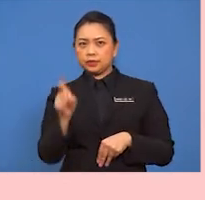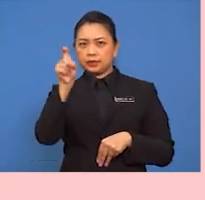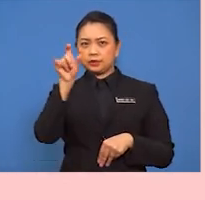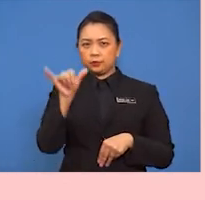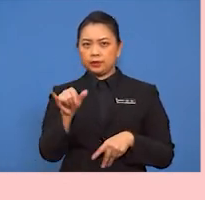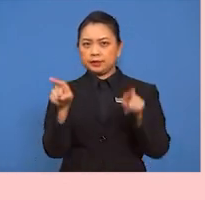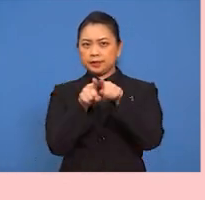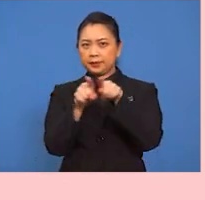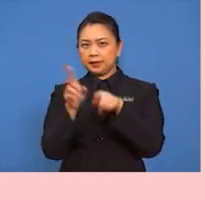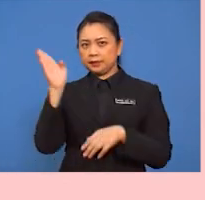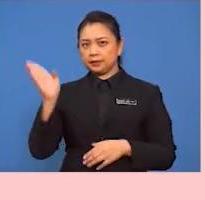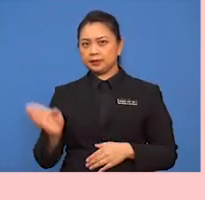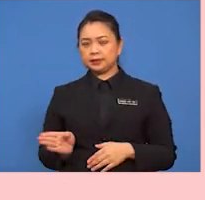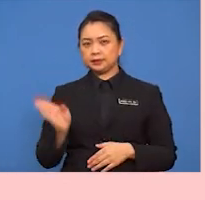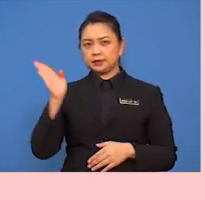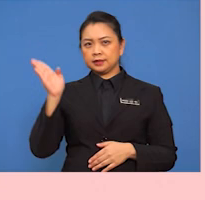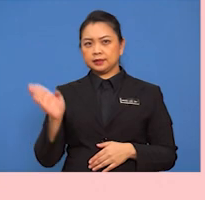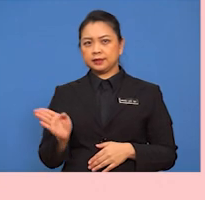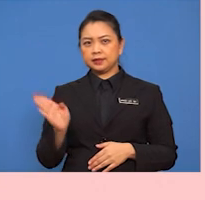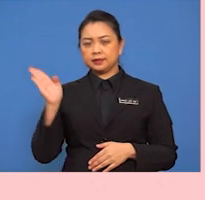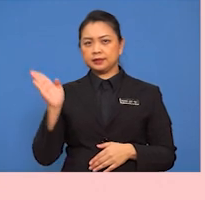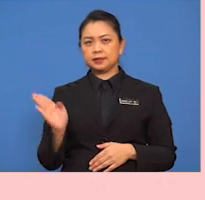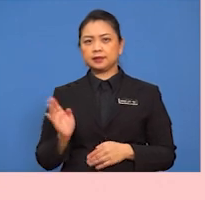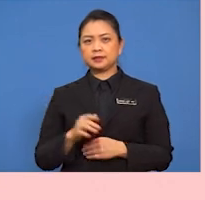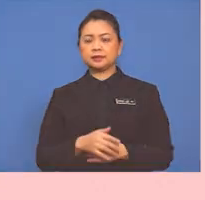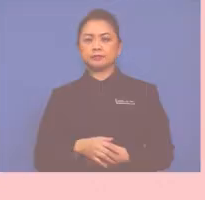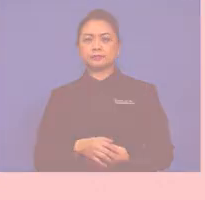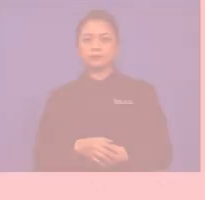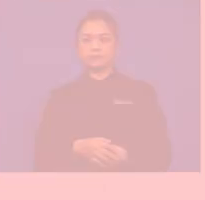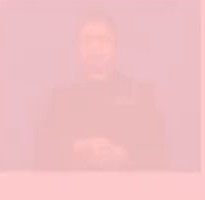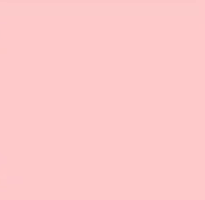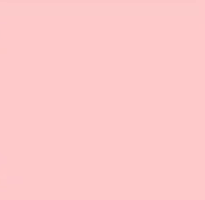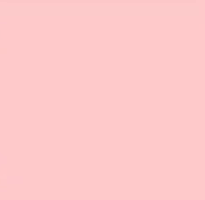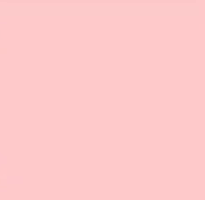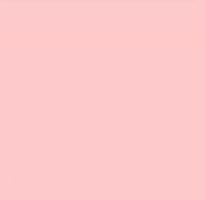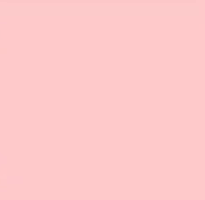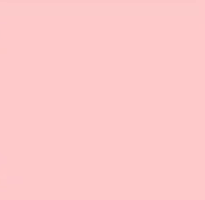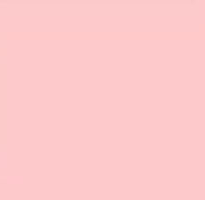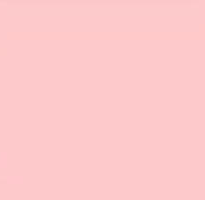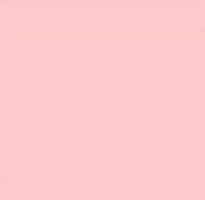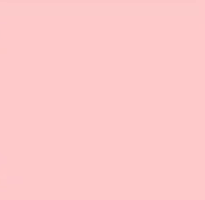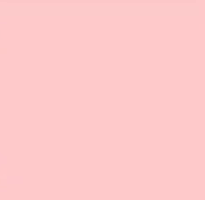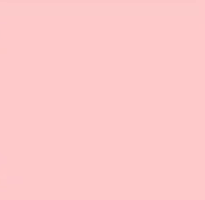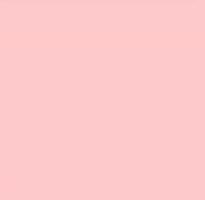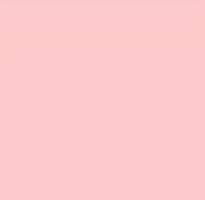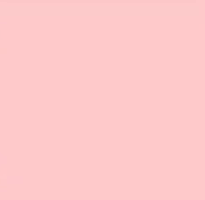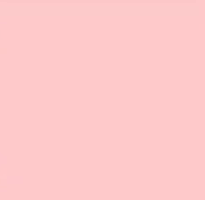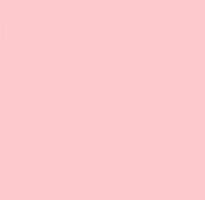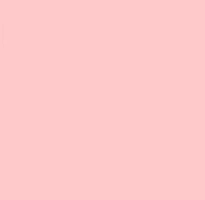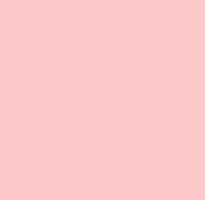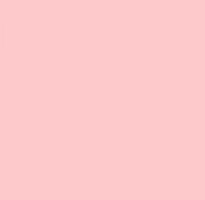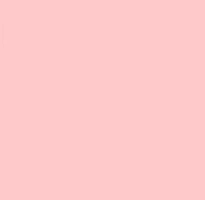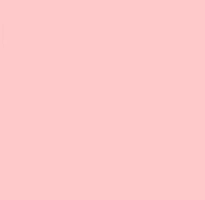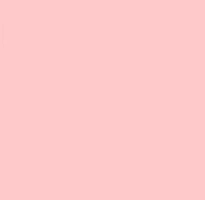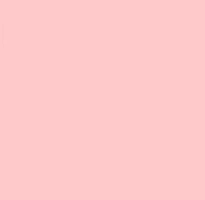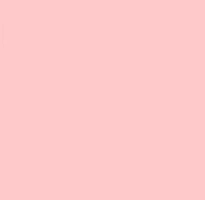sama dengan 1 per A darab D tolak B darab C